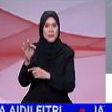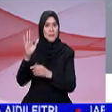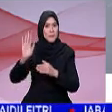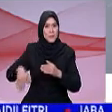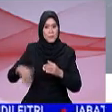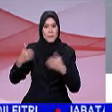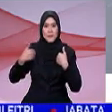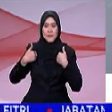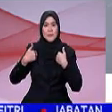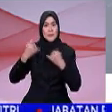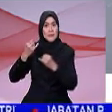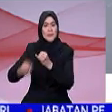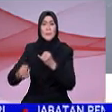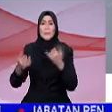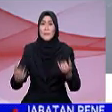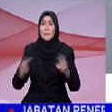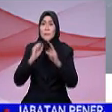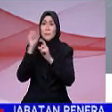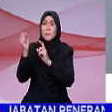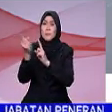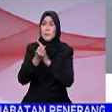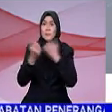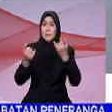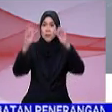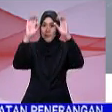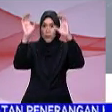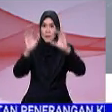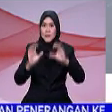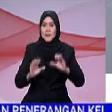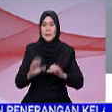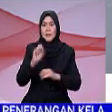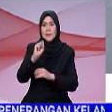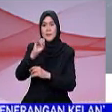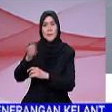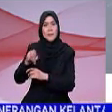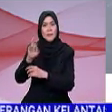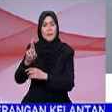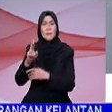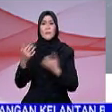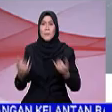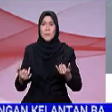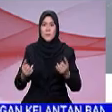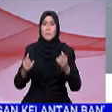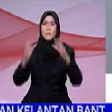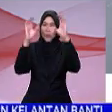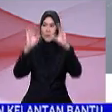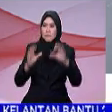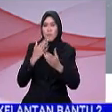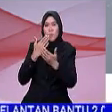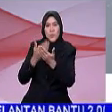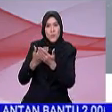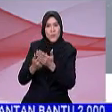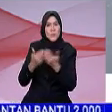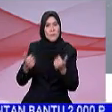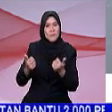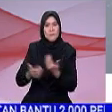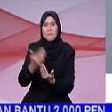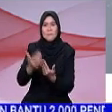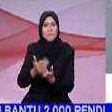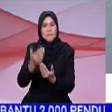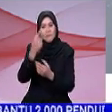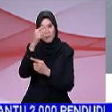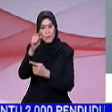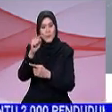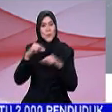ada penghujungnya. Dan saudara, keadaan cuaca di sekitar SJR3 ini alhamdulillah dalam keadaan baik dan memudahkan lagi pasukan